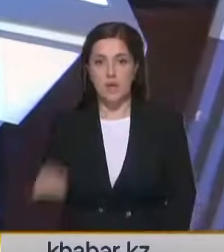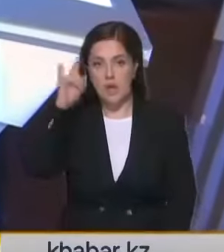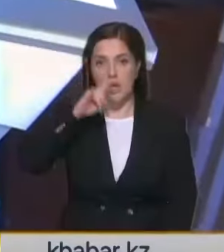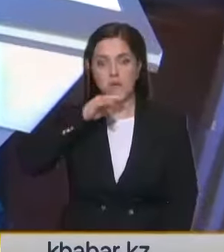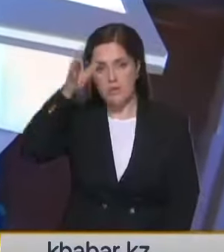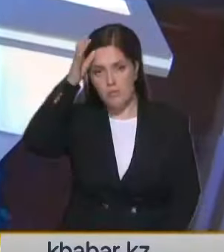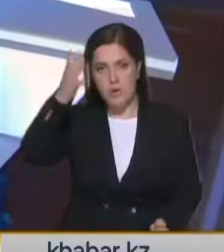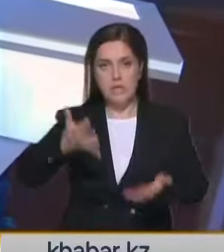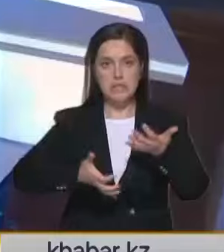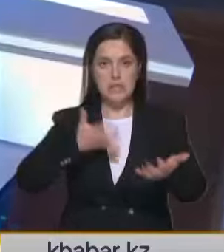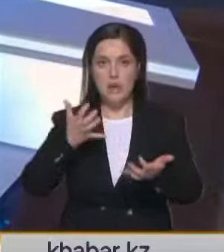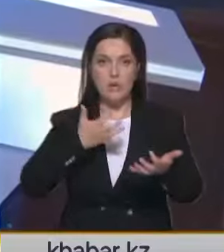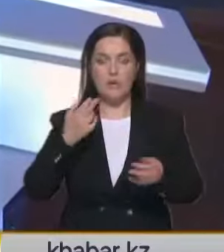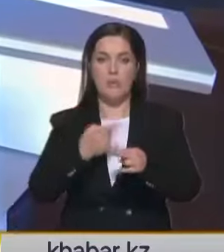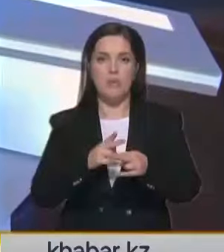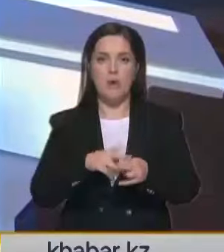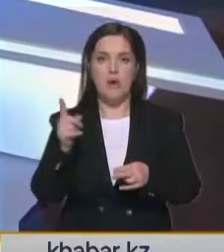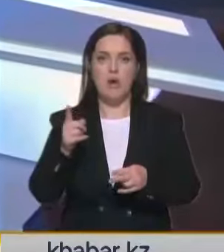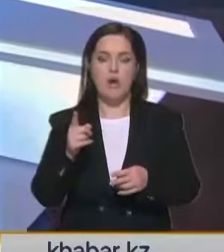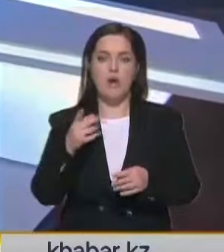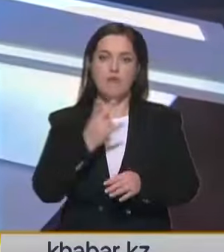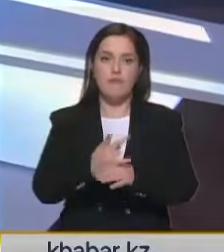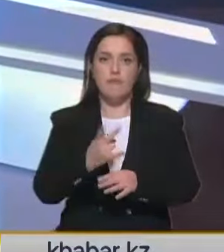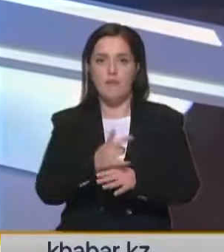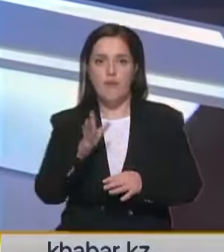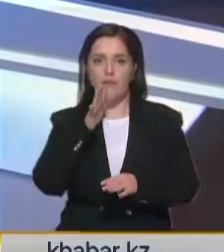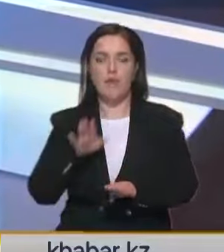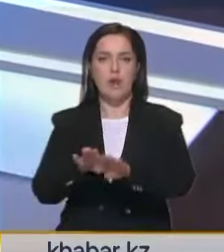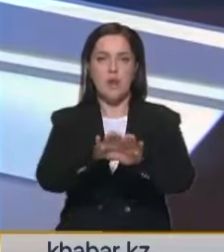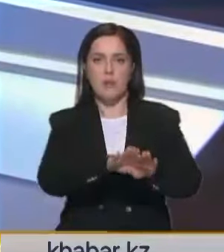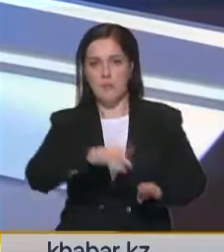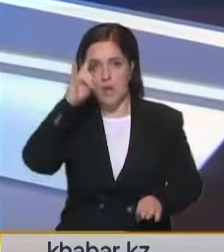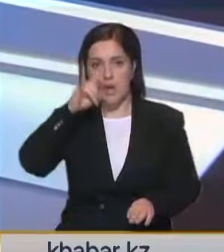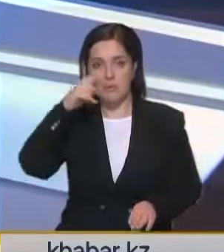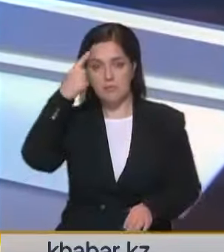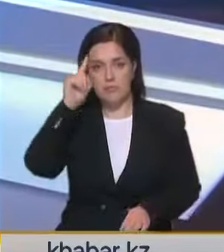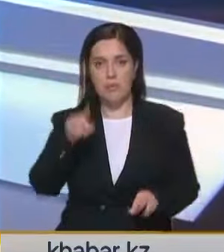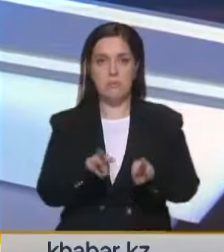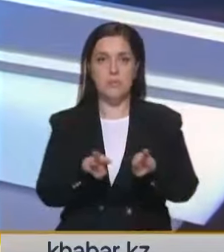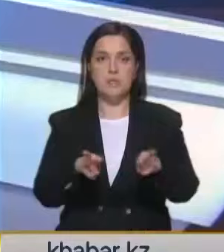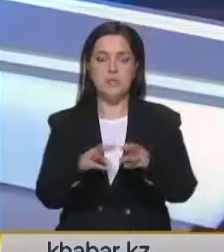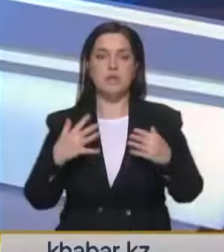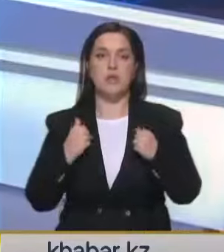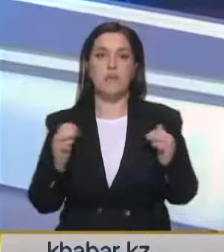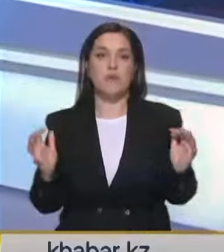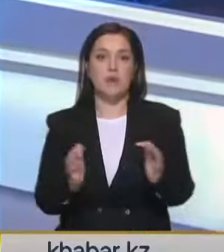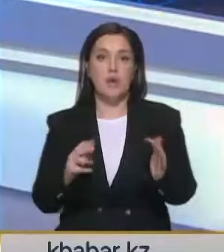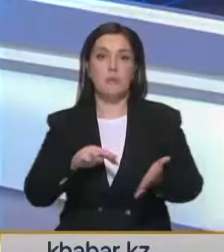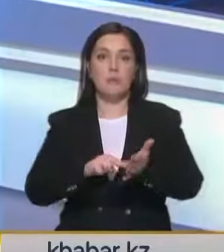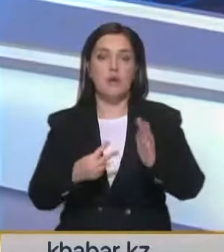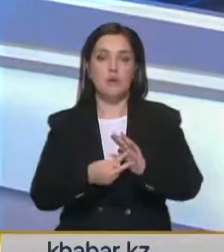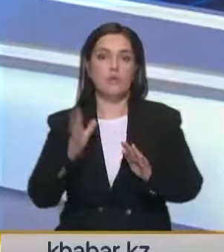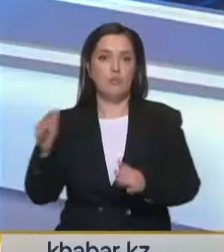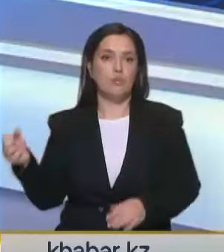Казахстан проведет исследование влияния единого часового пояса на граждан. Инициатором выступило Министерство здравоохранения. Для этого планируется